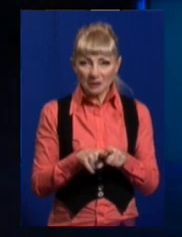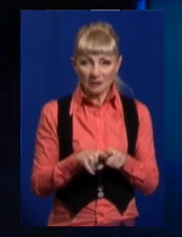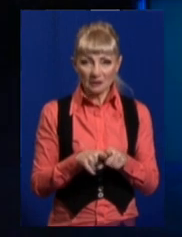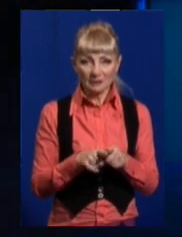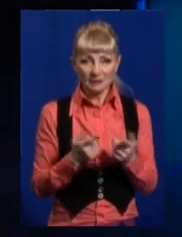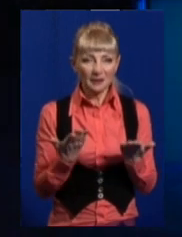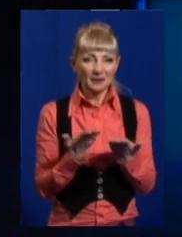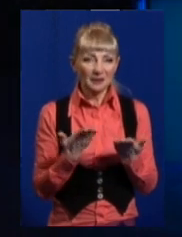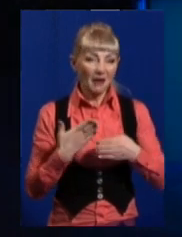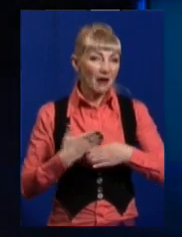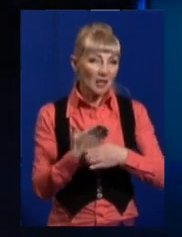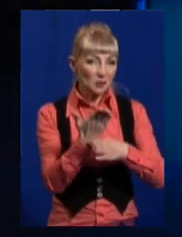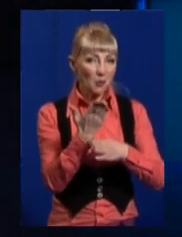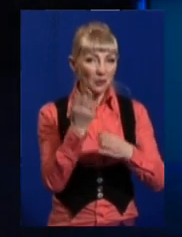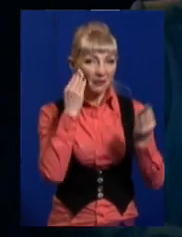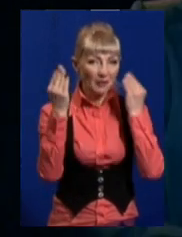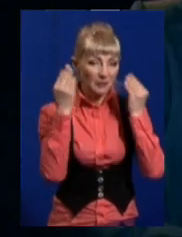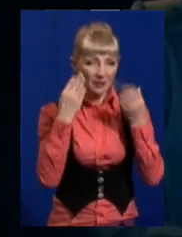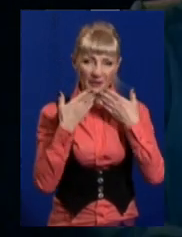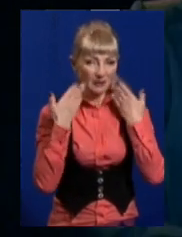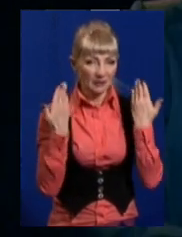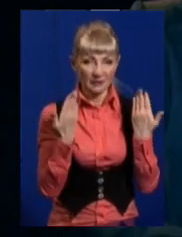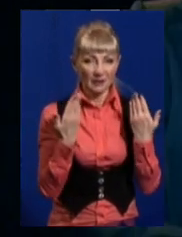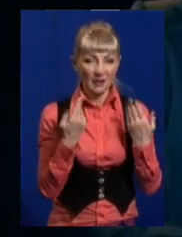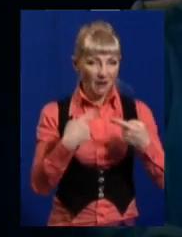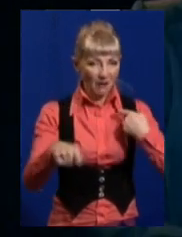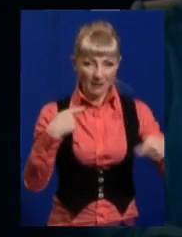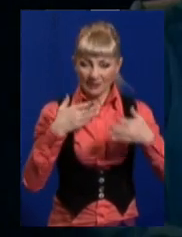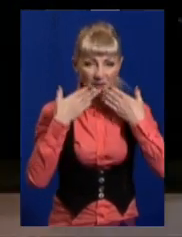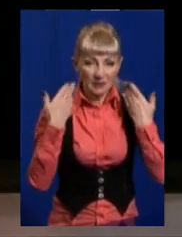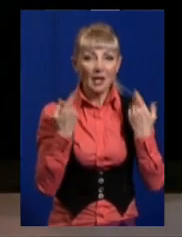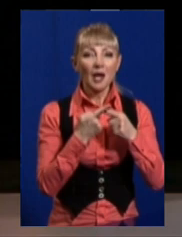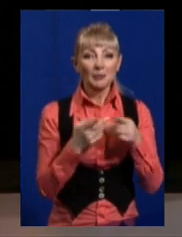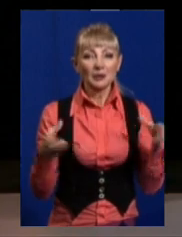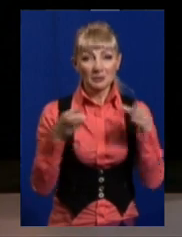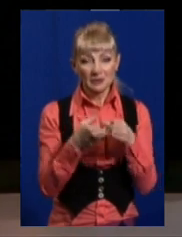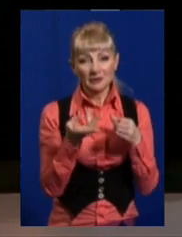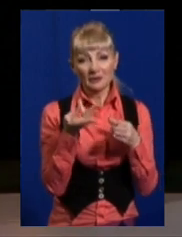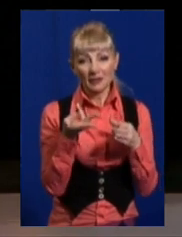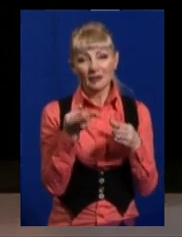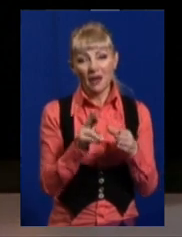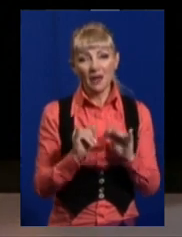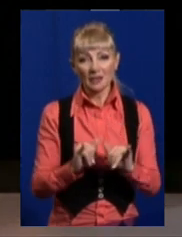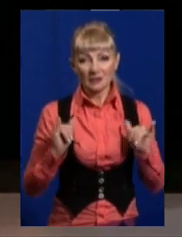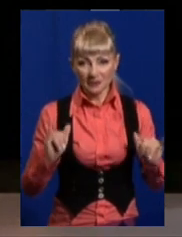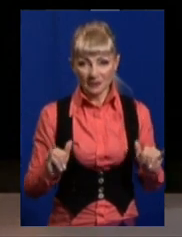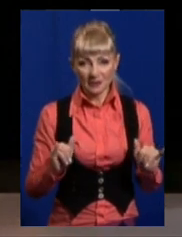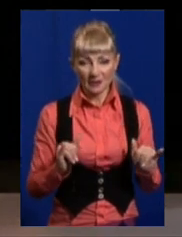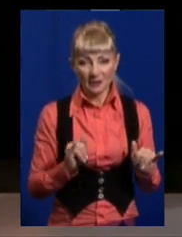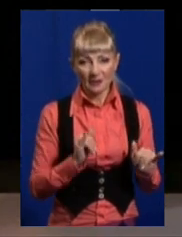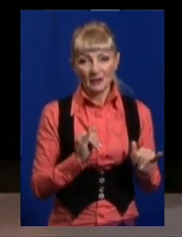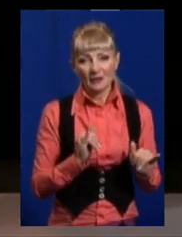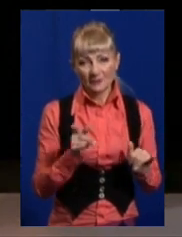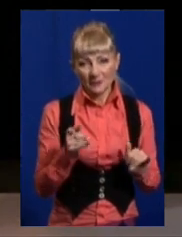значних розколів ідеологічних не було, тому мені здається, що і об'єднання заради розвитку, як воно було названо,